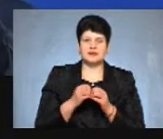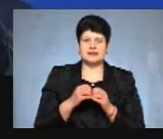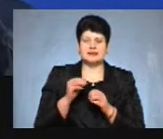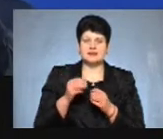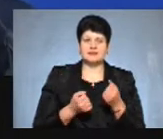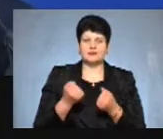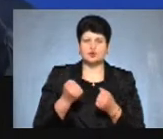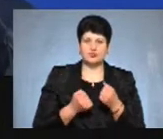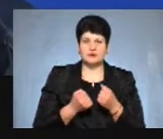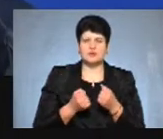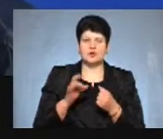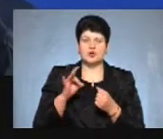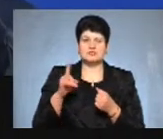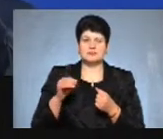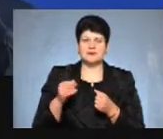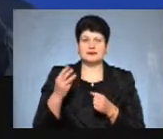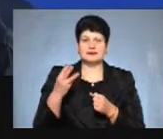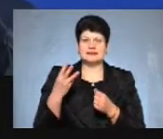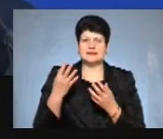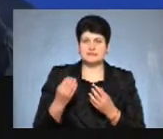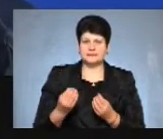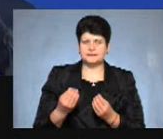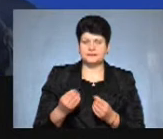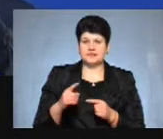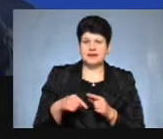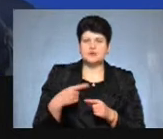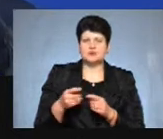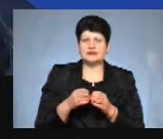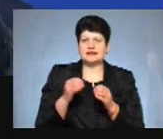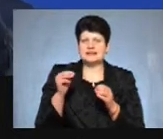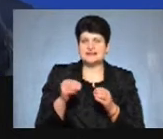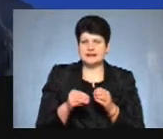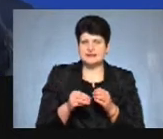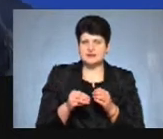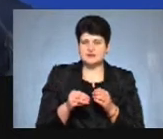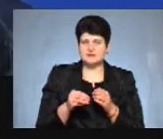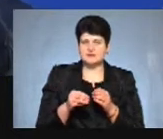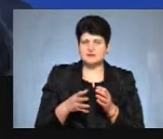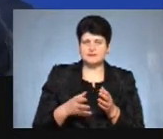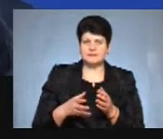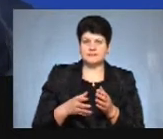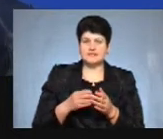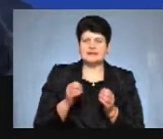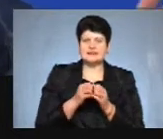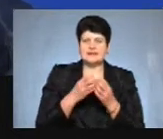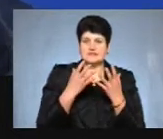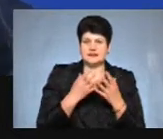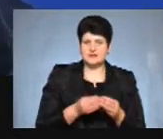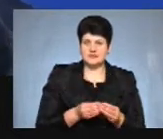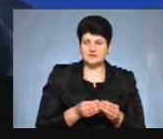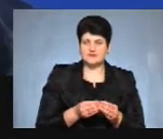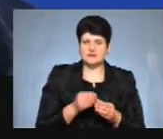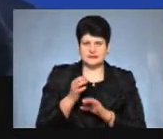автомобілів розмитнились за 30 днів. Наступних 10 тисяч автомобілів розмитнились вже за 10 днів.